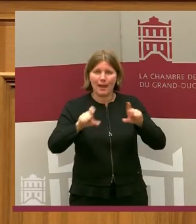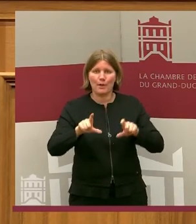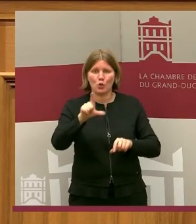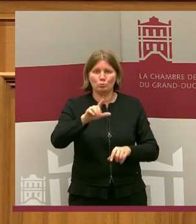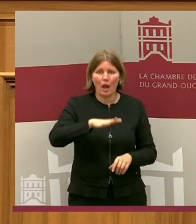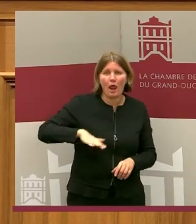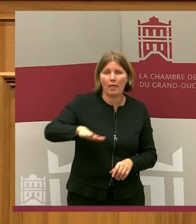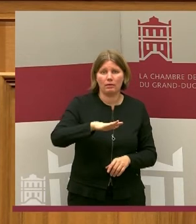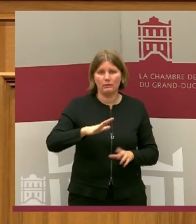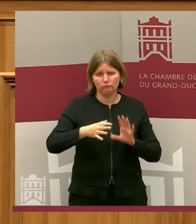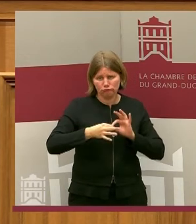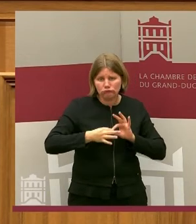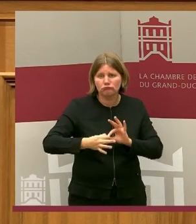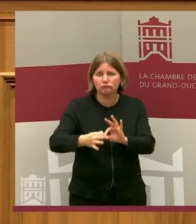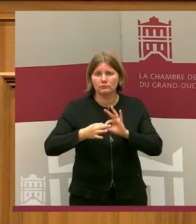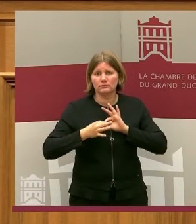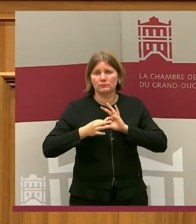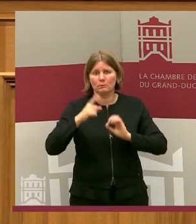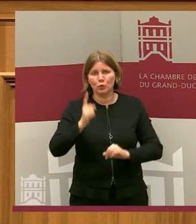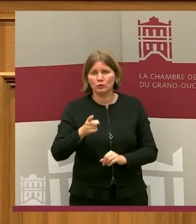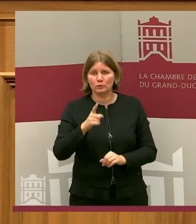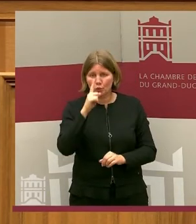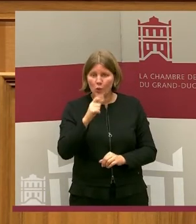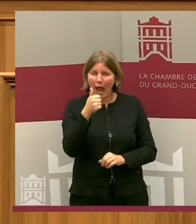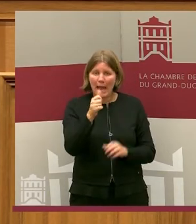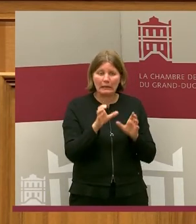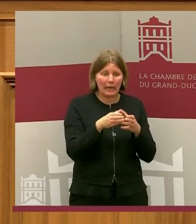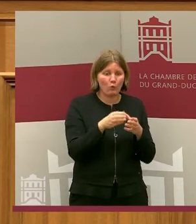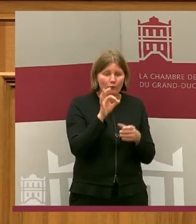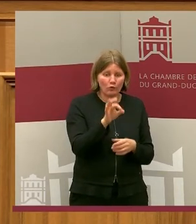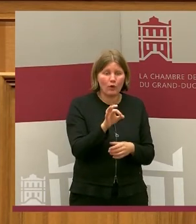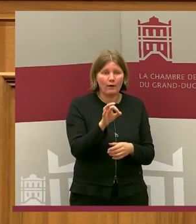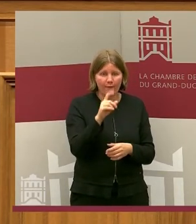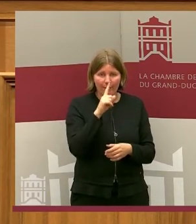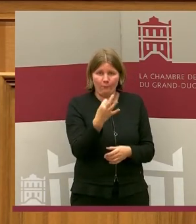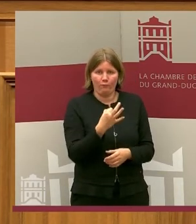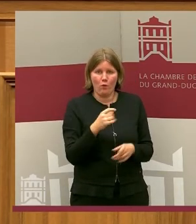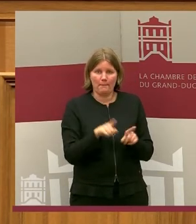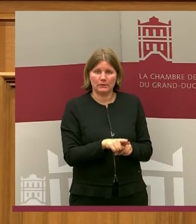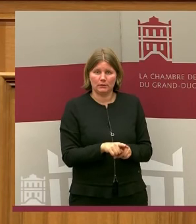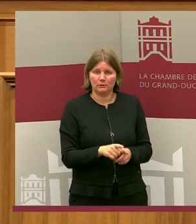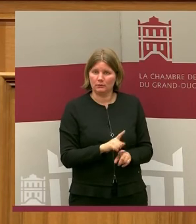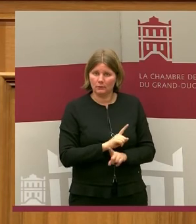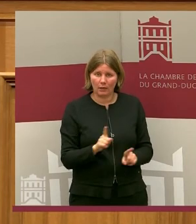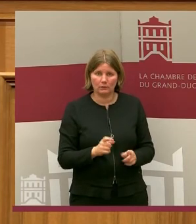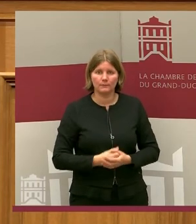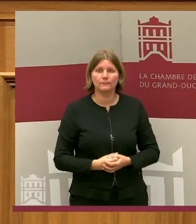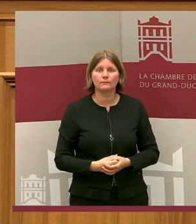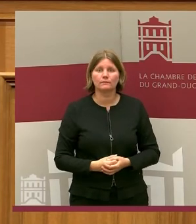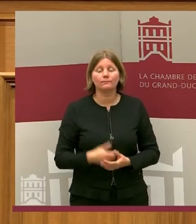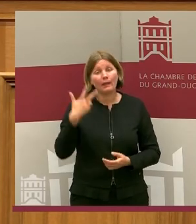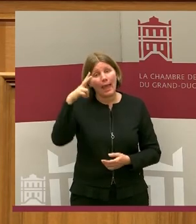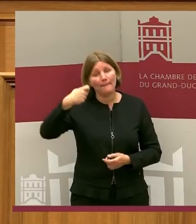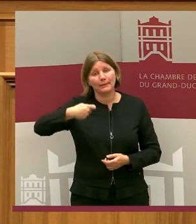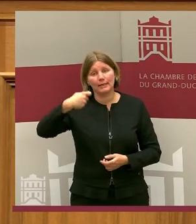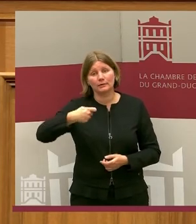abbannen und nicht nur dann ein Gremium an die Leber rief, wenn er einem an den Kron passt. Herr Präsident,